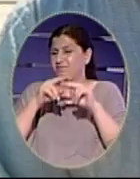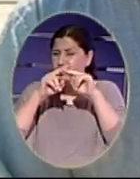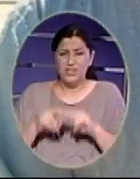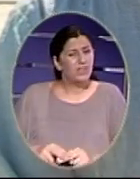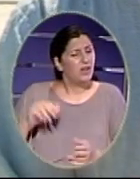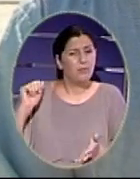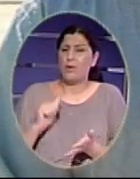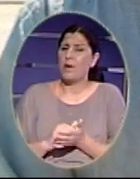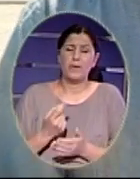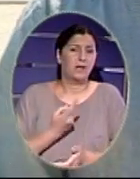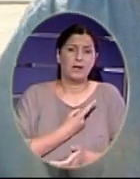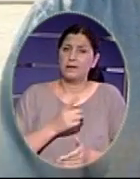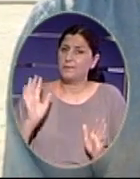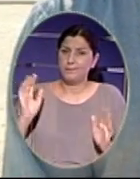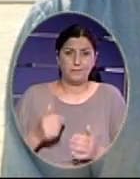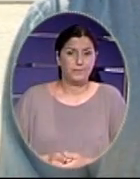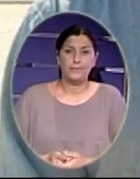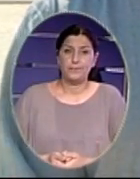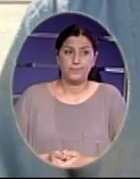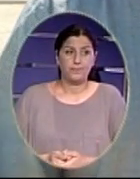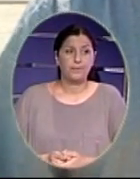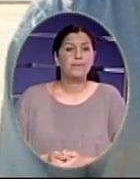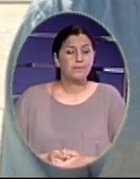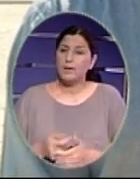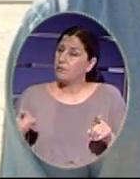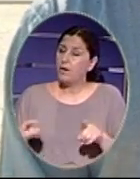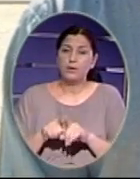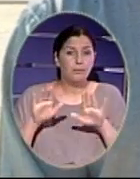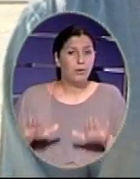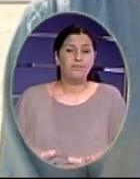מחיר, נשאר באותו מחיר, באותו מקום.